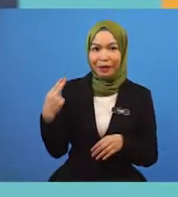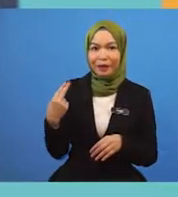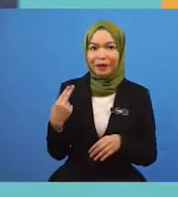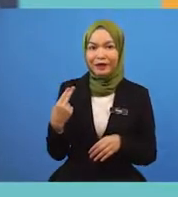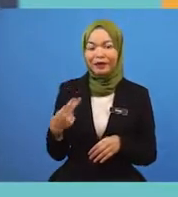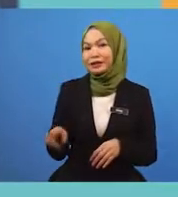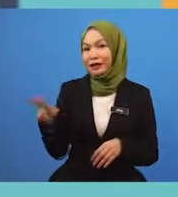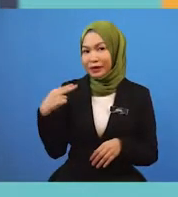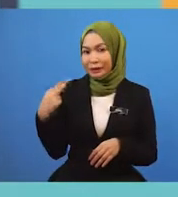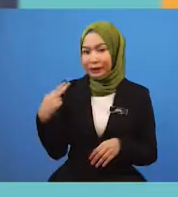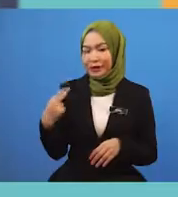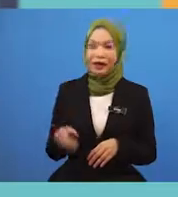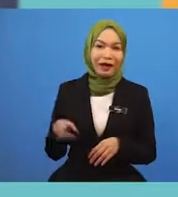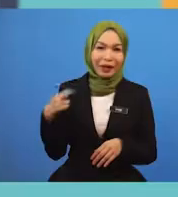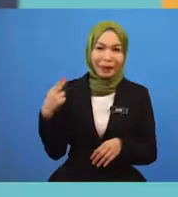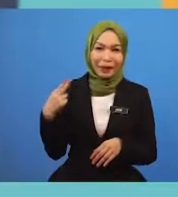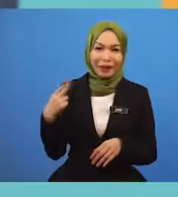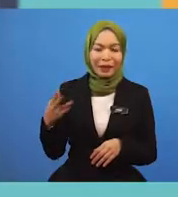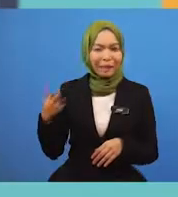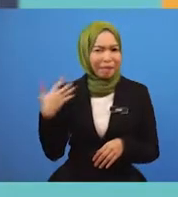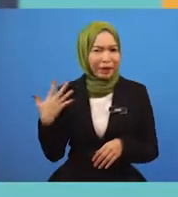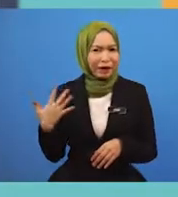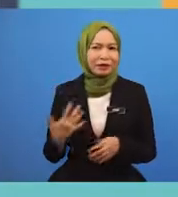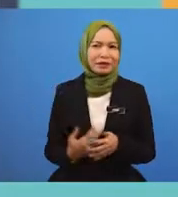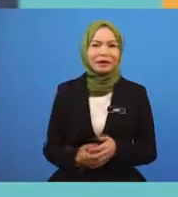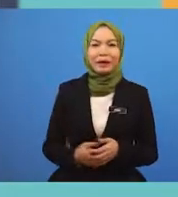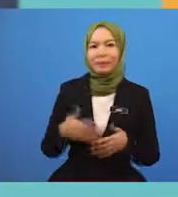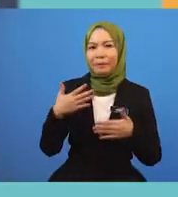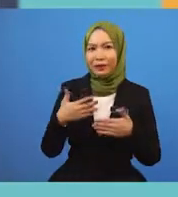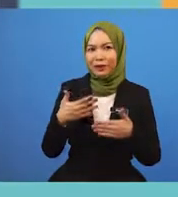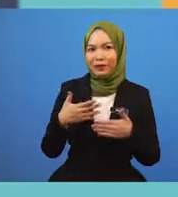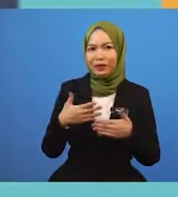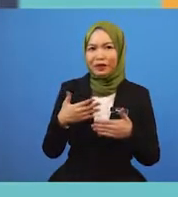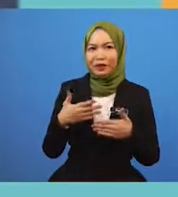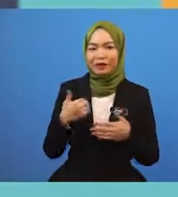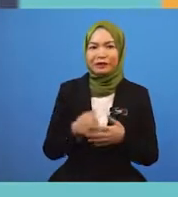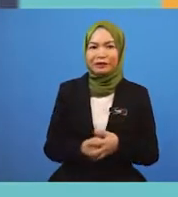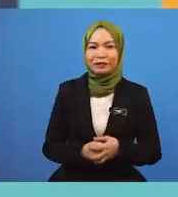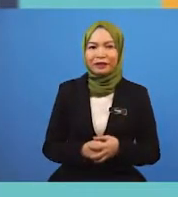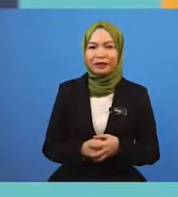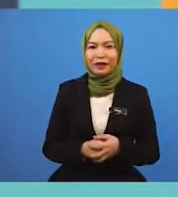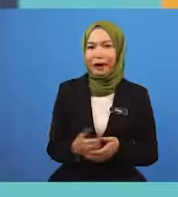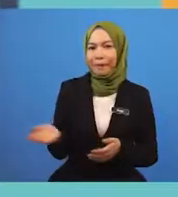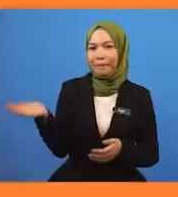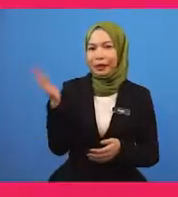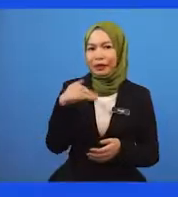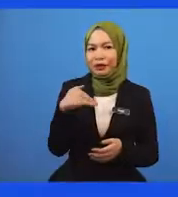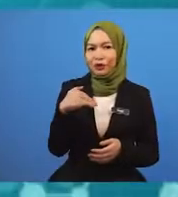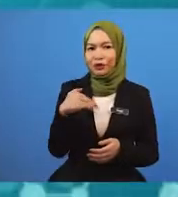Haba. Penetralan. Jom murid-murid kita menerakai haba